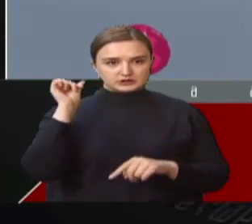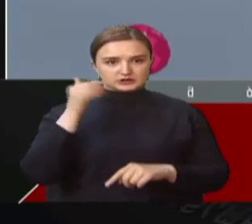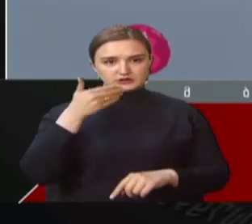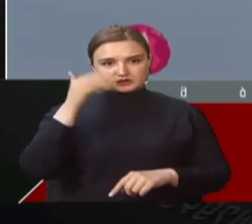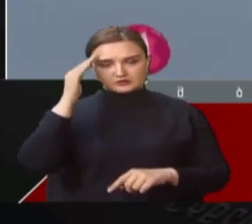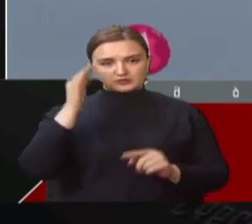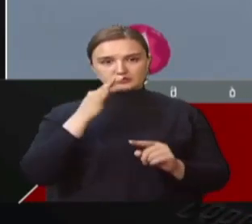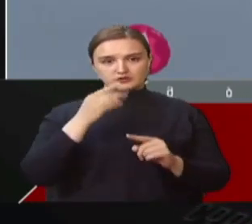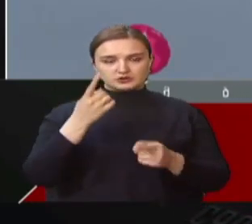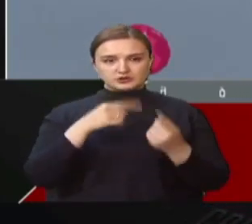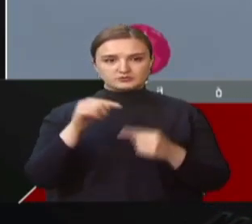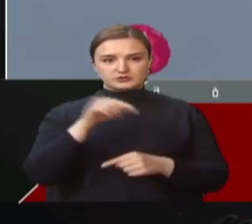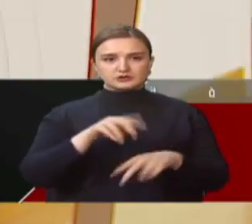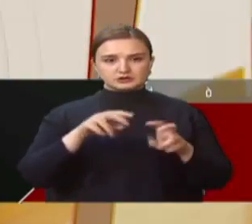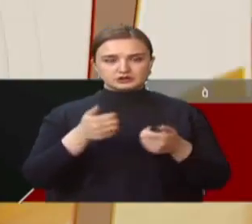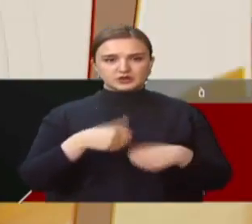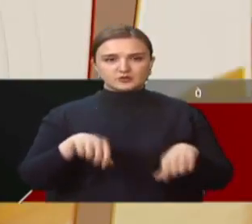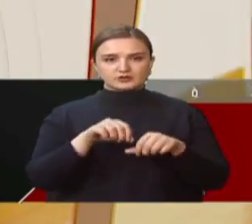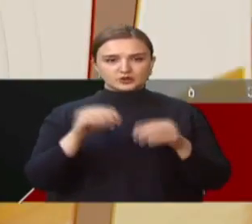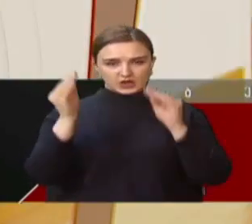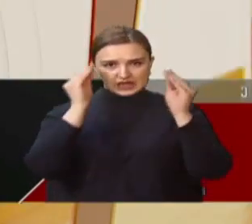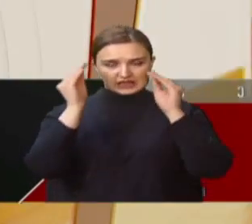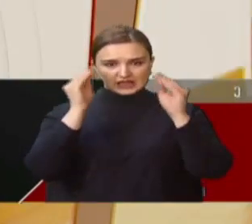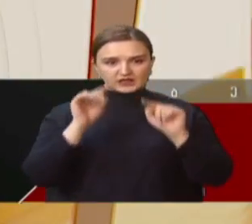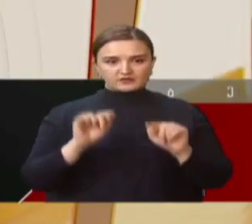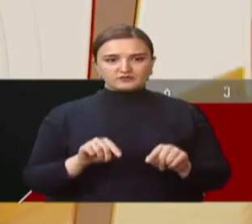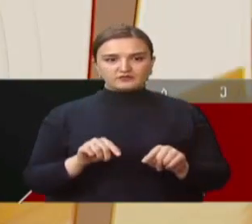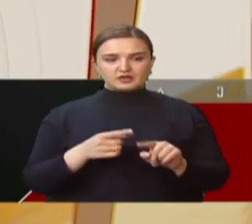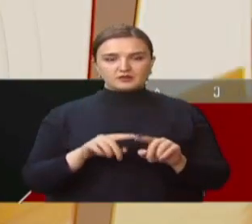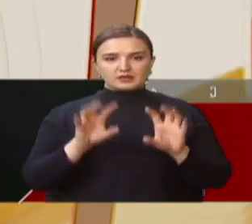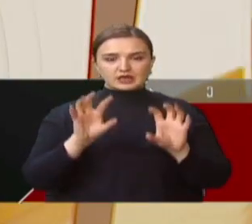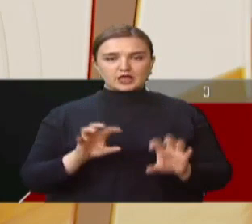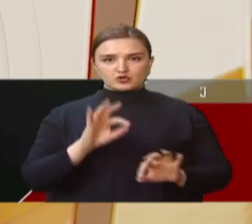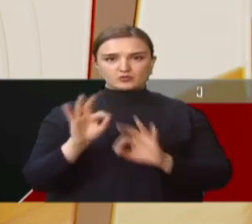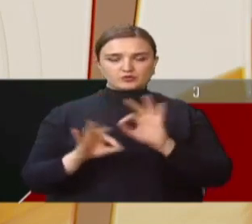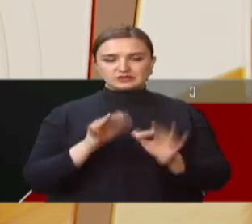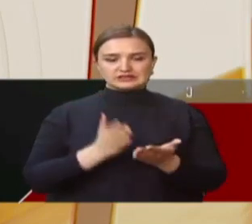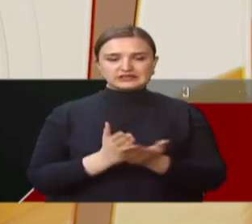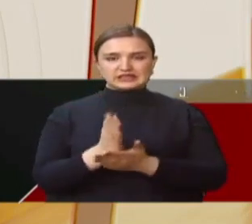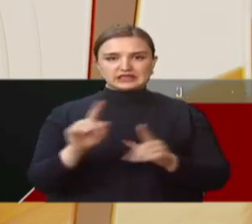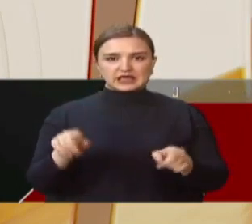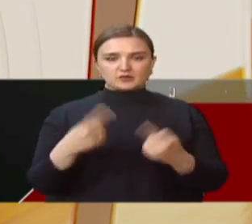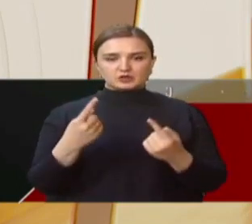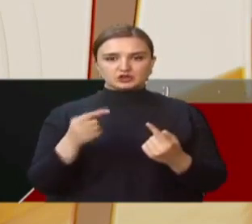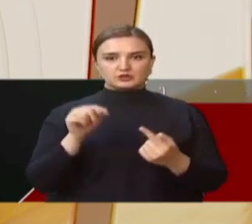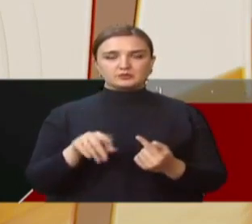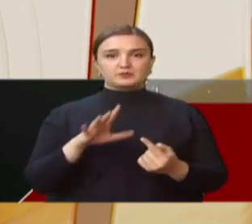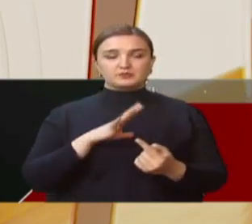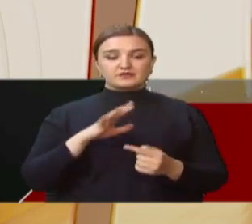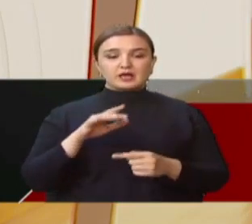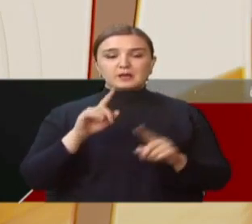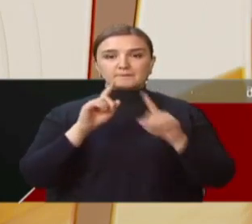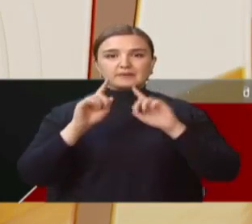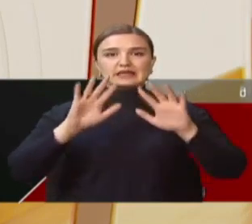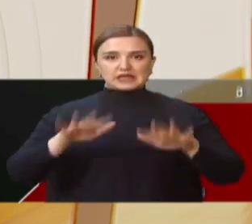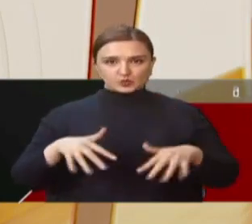Și am de greșeli, că admi vede să comite tot ganhiloase. Să comite tot ganhiloase, am ca un proiecte strategia am așa nebeli de ahta. Cu prelena